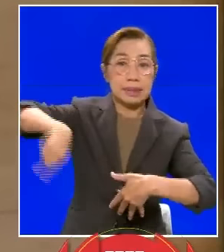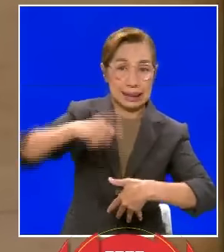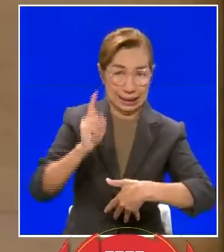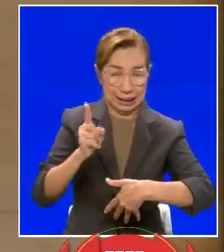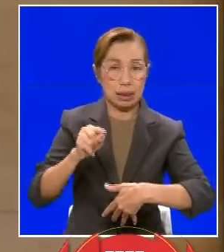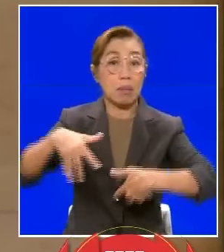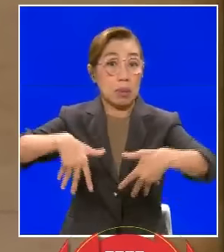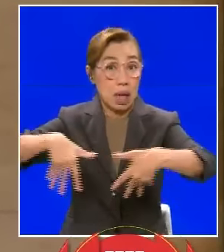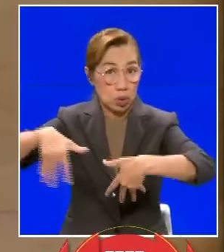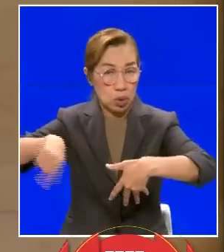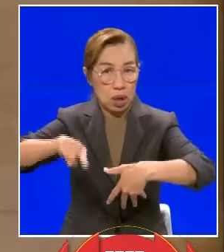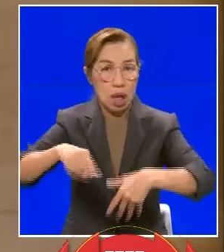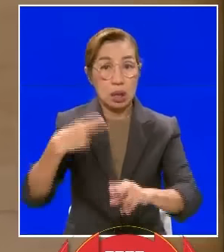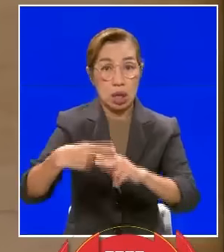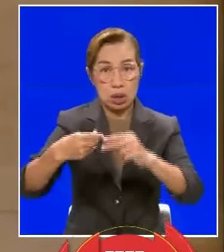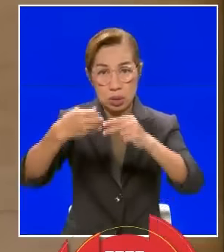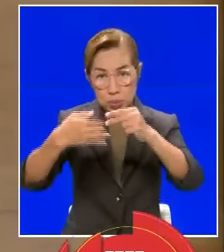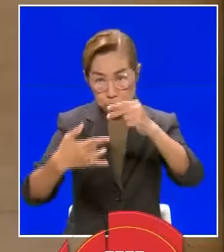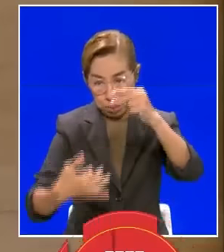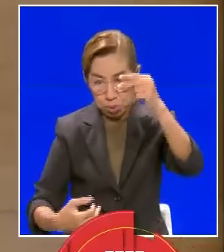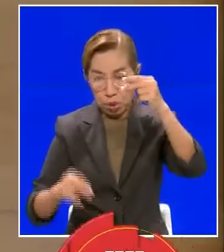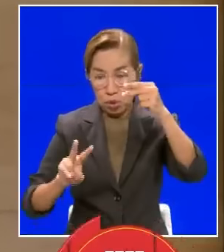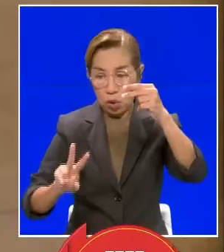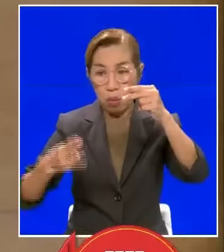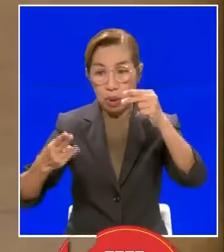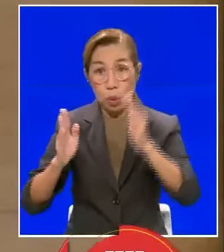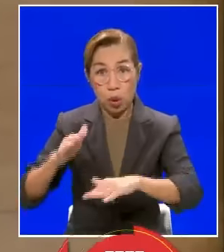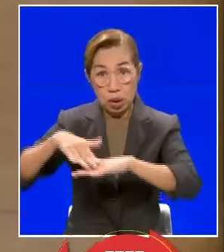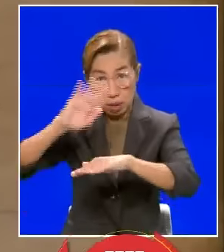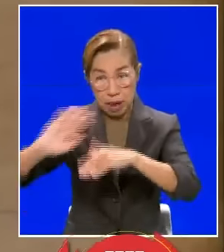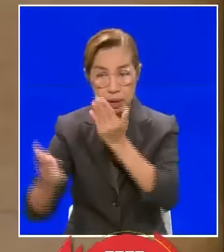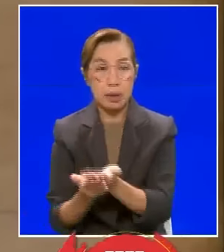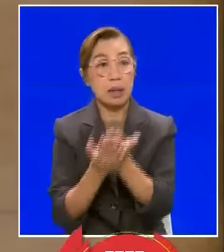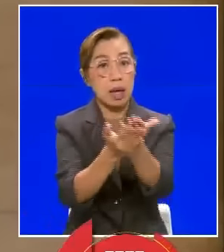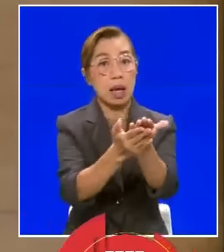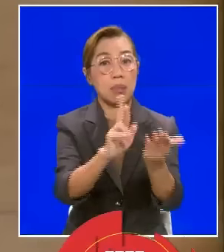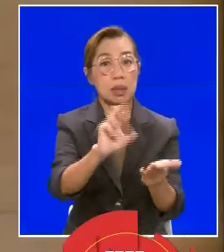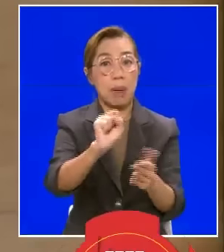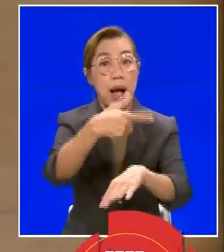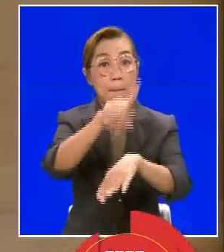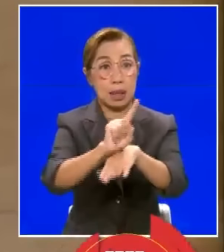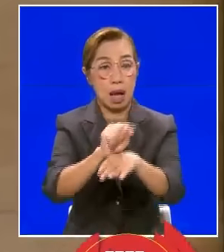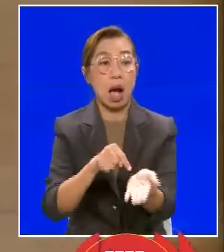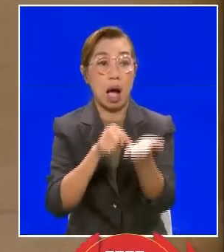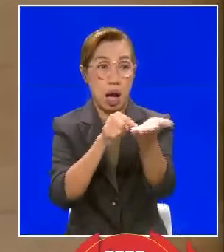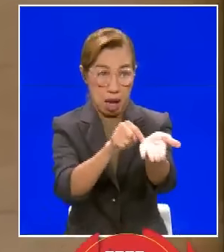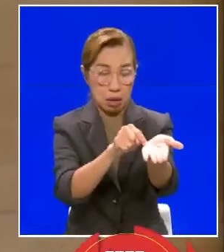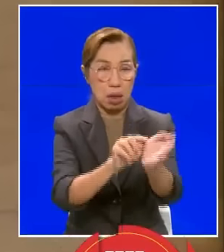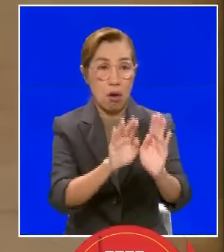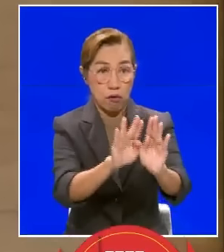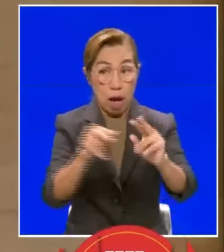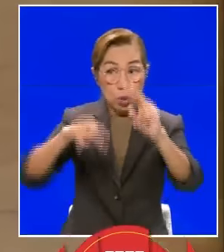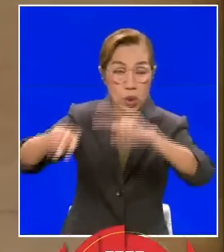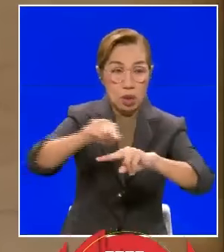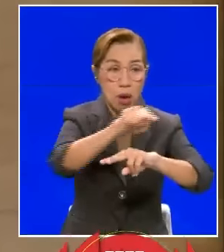ยื่นรายชื่อได้ไม่น้อยกว่า 20,000 คนเพื่อให้มีการยื่นต่อประธานรัฐสภาแล้วก็เสนอต่อประธานศาลฎีกาเพื่อตั้งกรรมการอิสระ